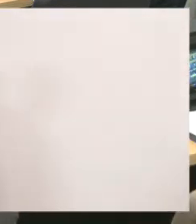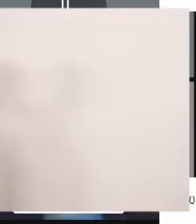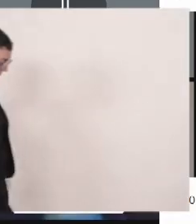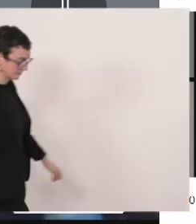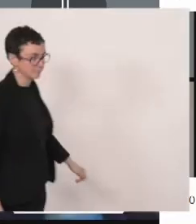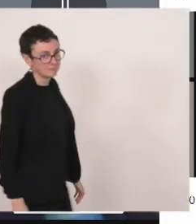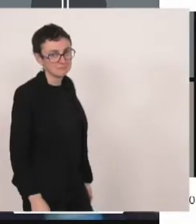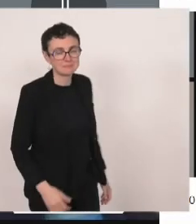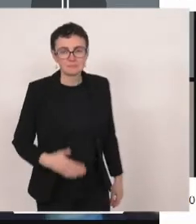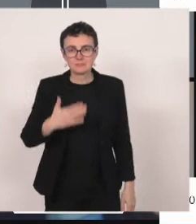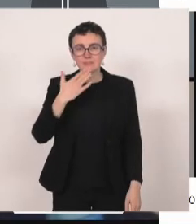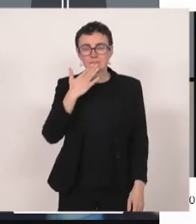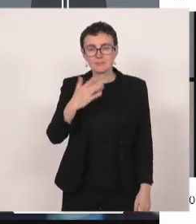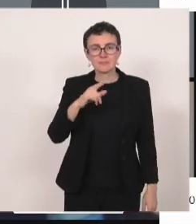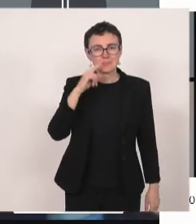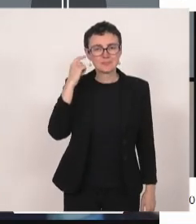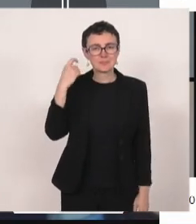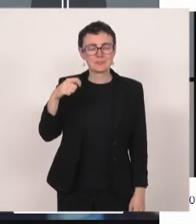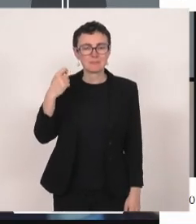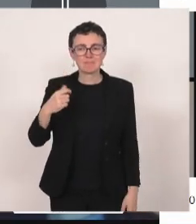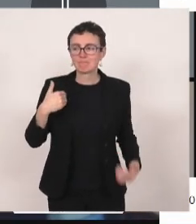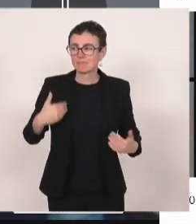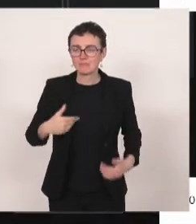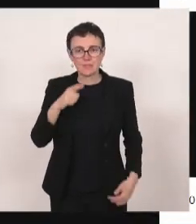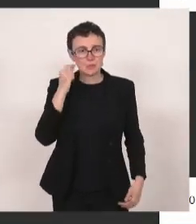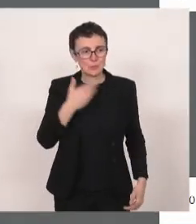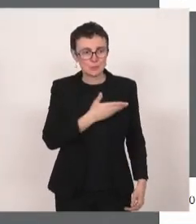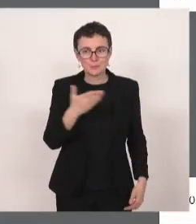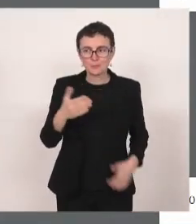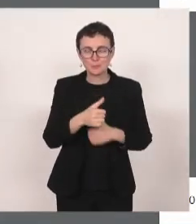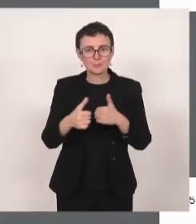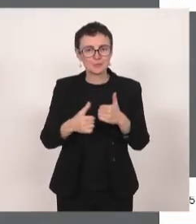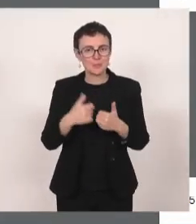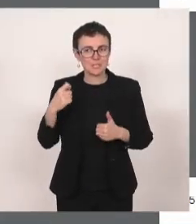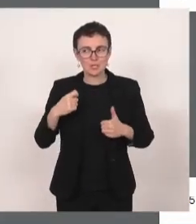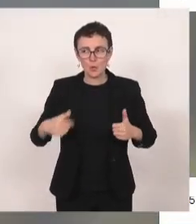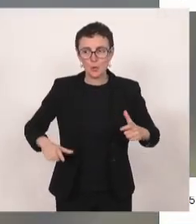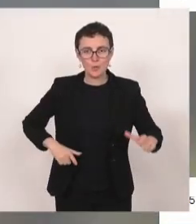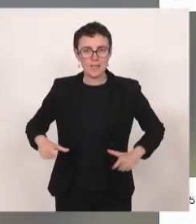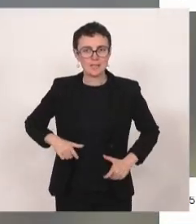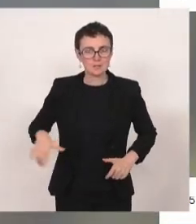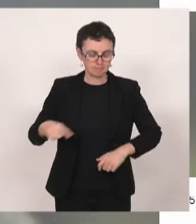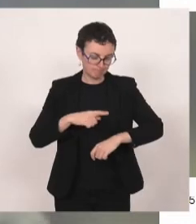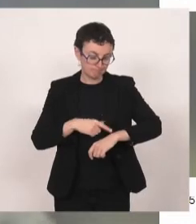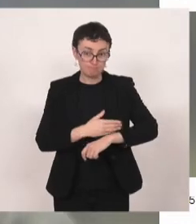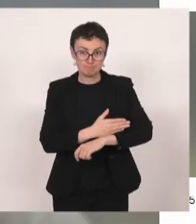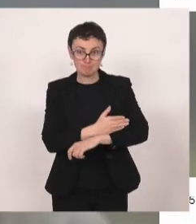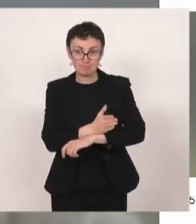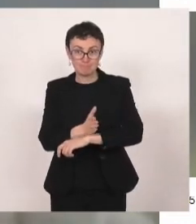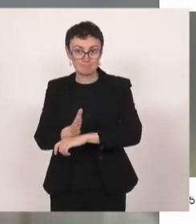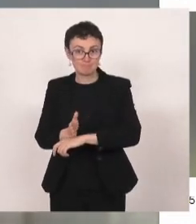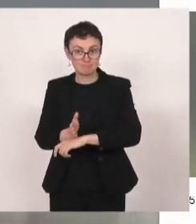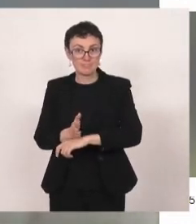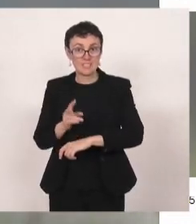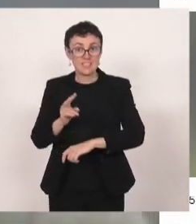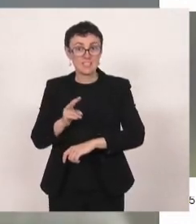Je vous remercie, Monsieur le Président, Mesdames et Messieurs, Monsieur le Vice-président, mes chers collègues. Il est tard et même si Alain nous donne faim depuis